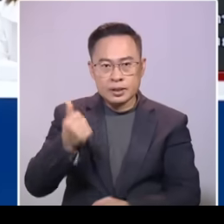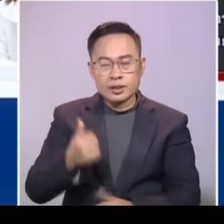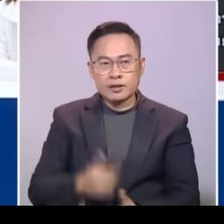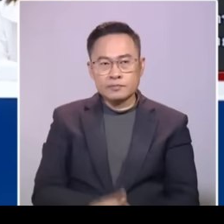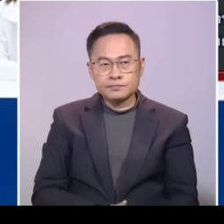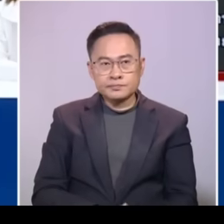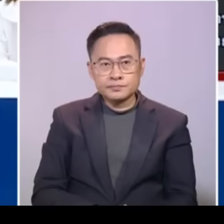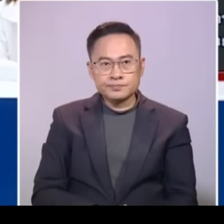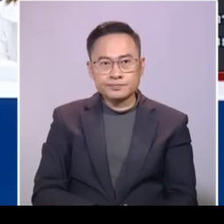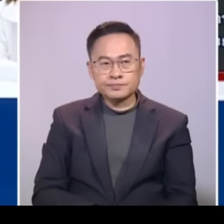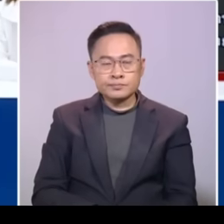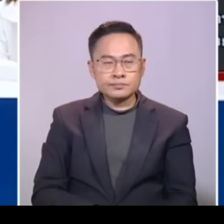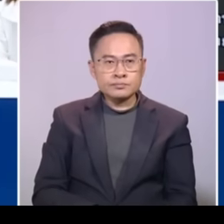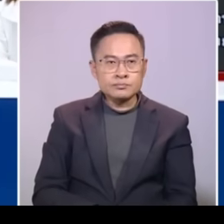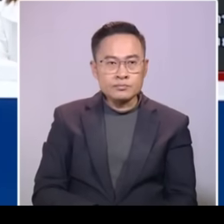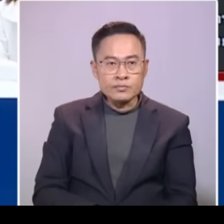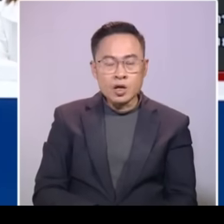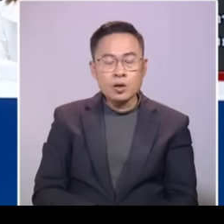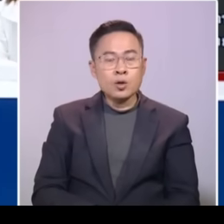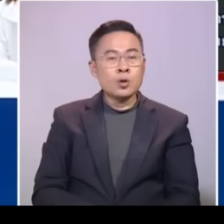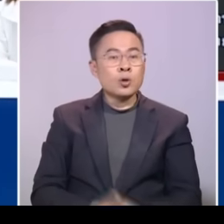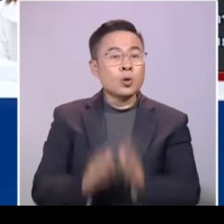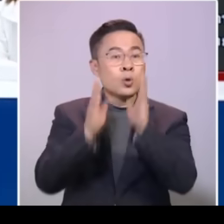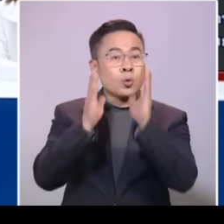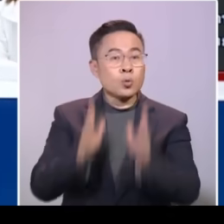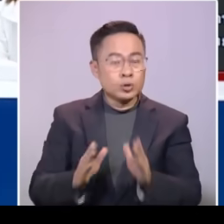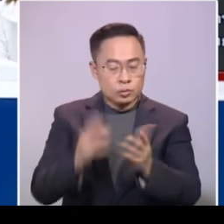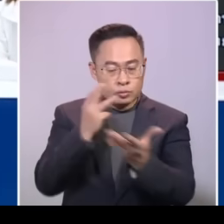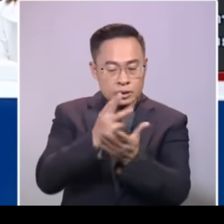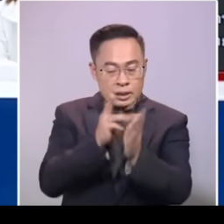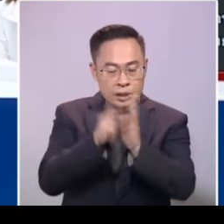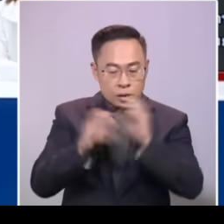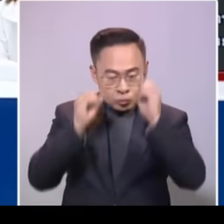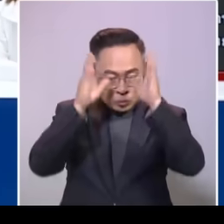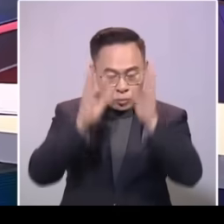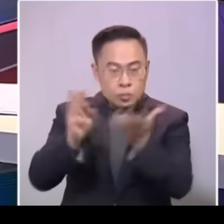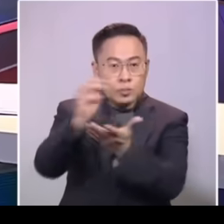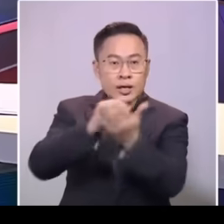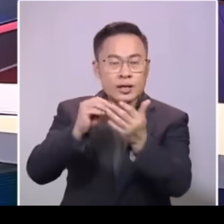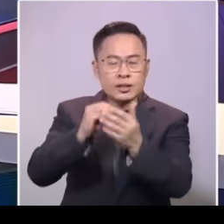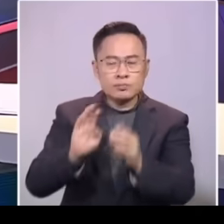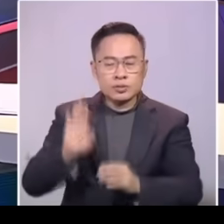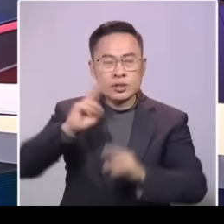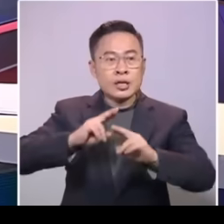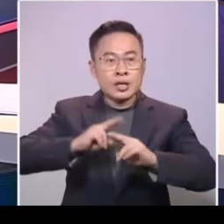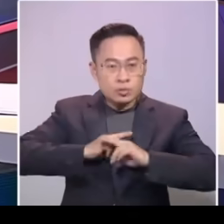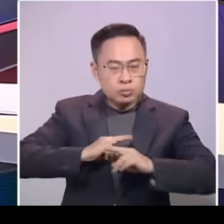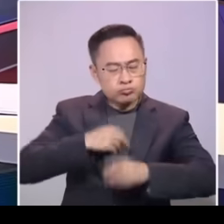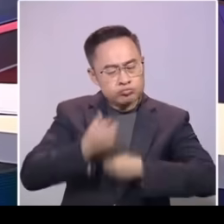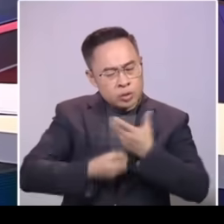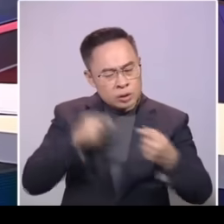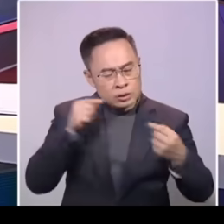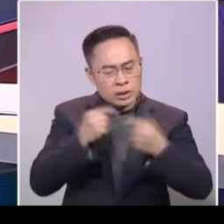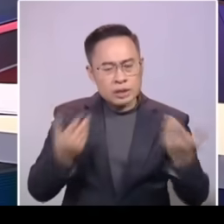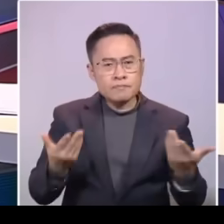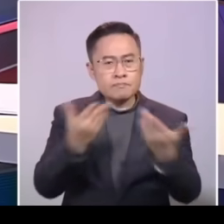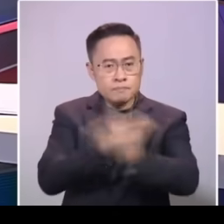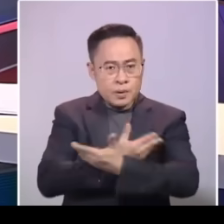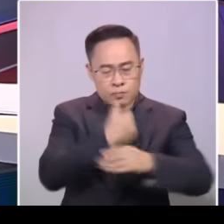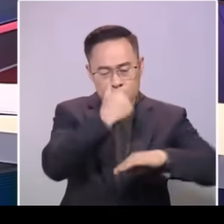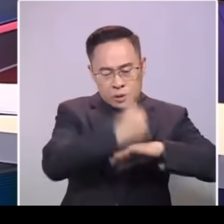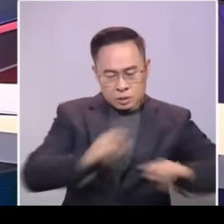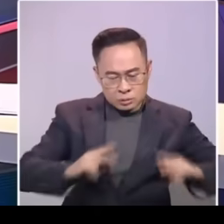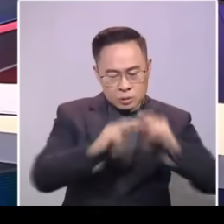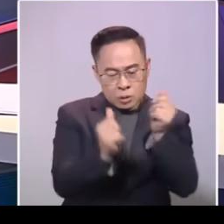มีความเห็นจากทางนักวิชาการจากทางภาคเอกชนด้วยเหมือนกันสำหรับการปรับครมเศรษฐา